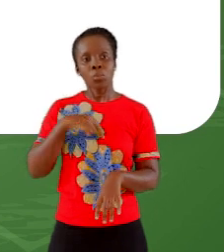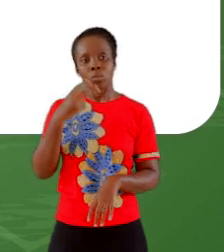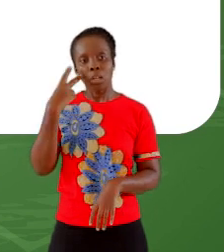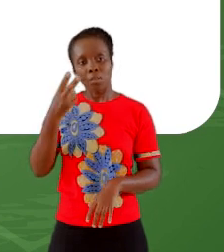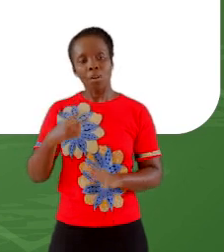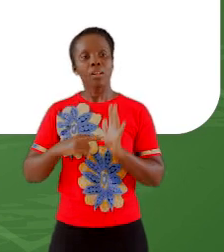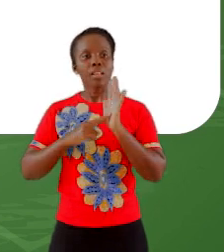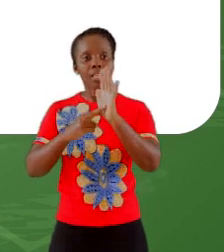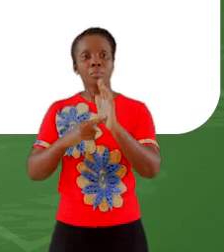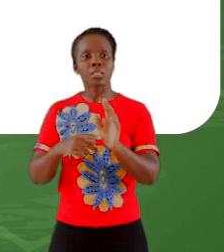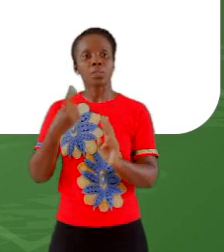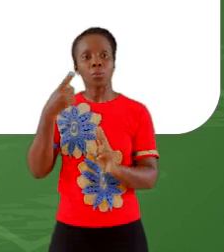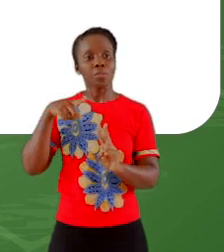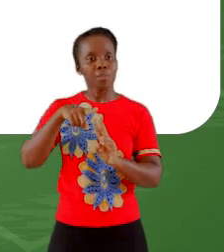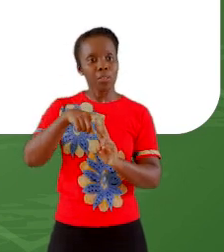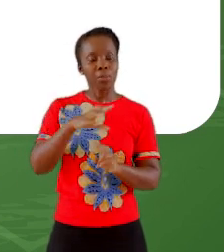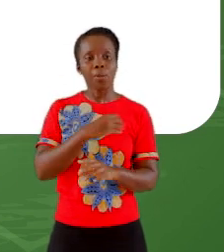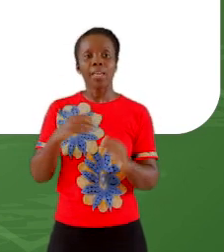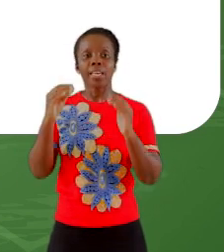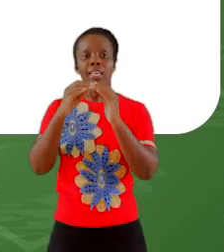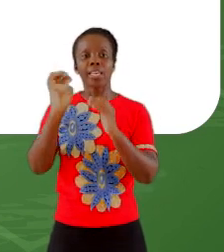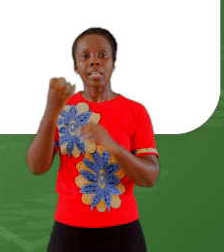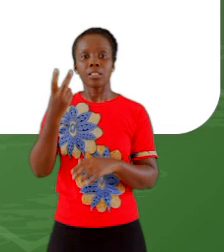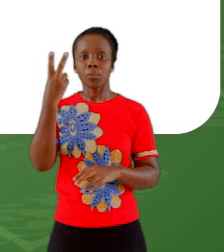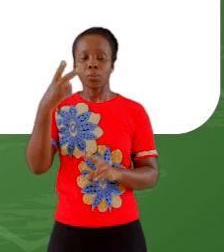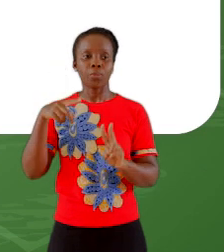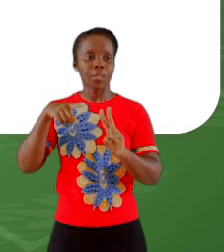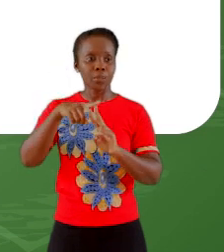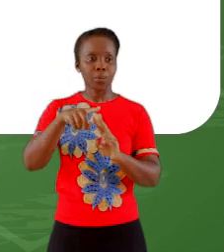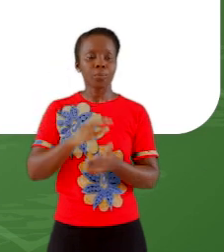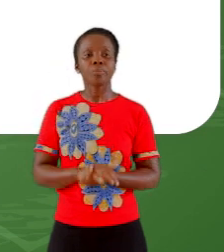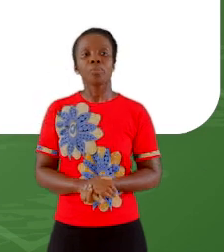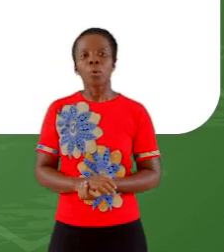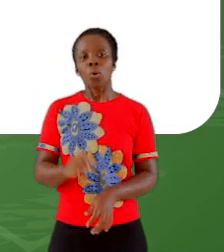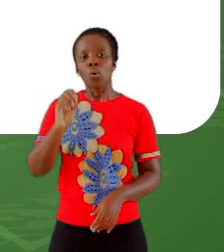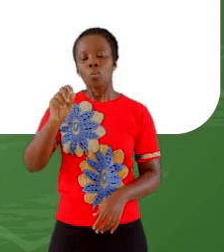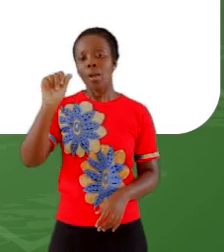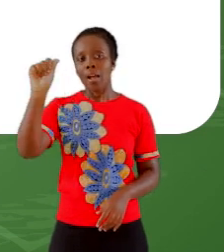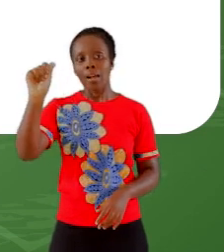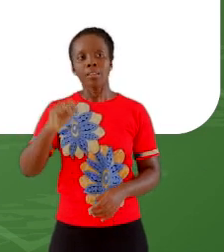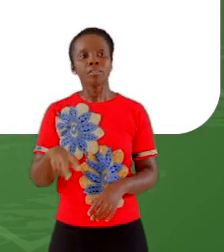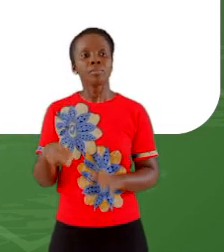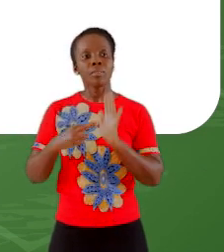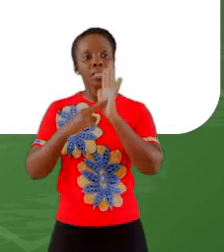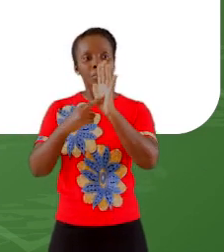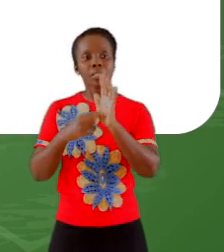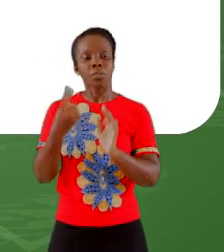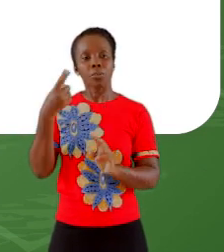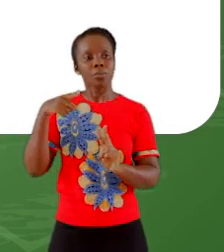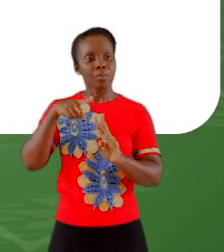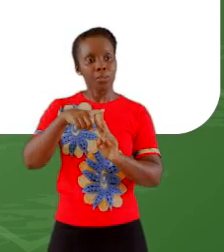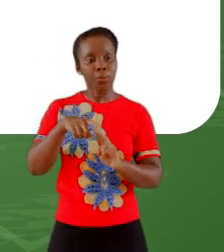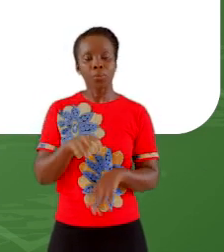la représentation d'un vecteur et égalité de deux vecteurs. En grand A, représentation d'un